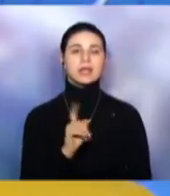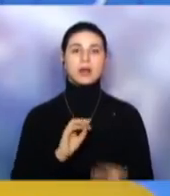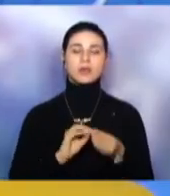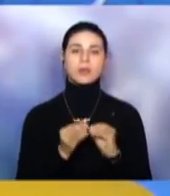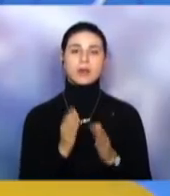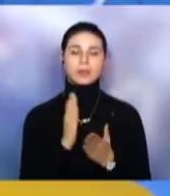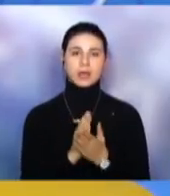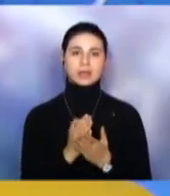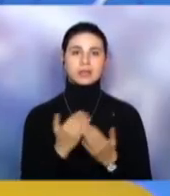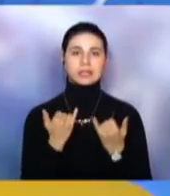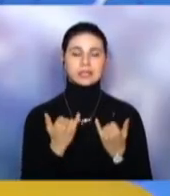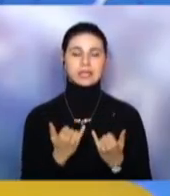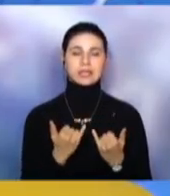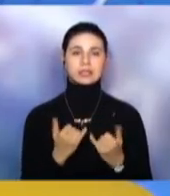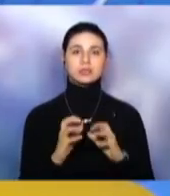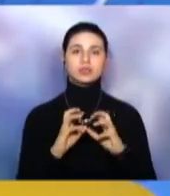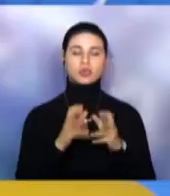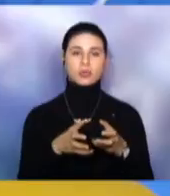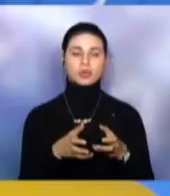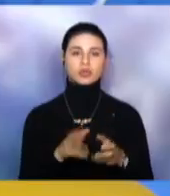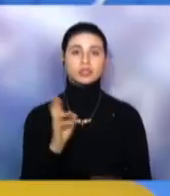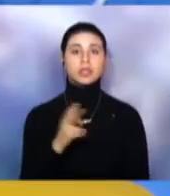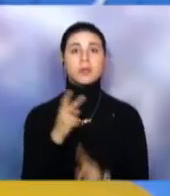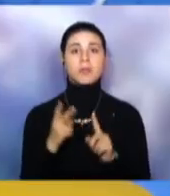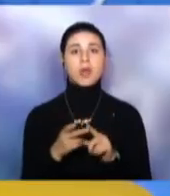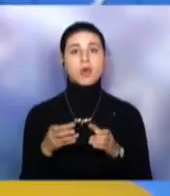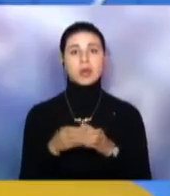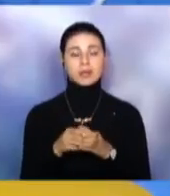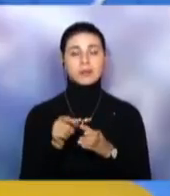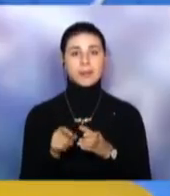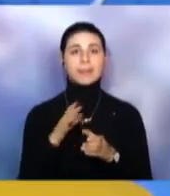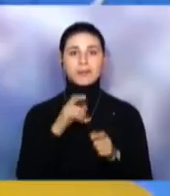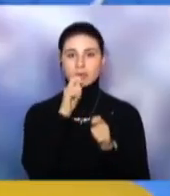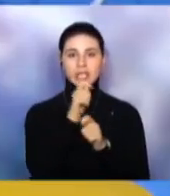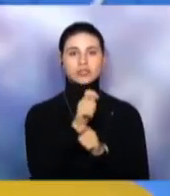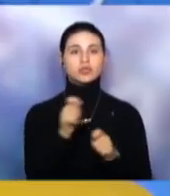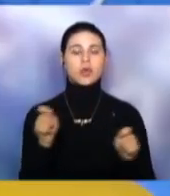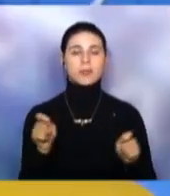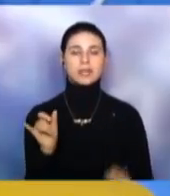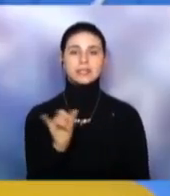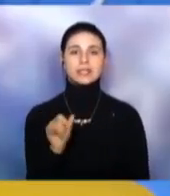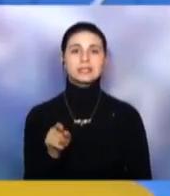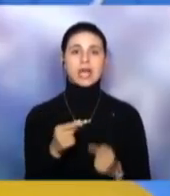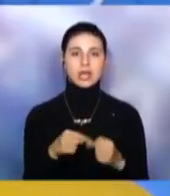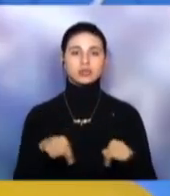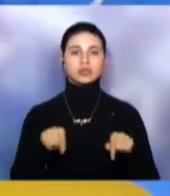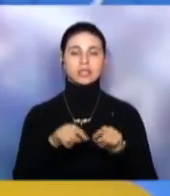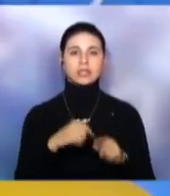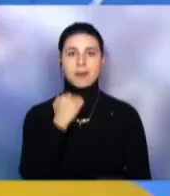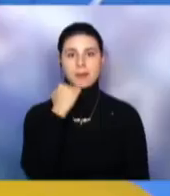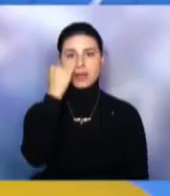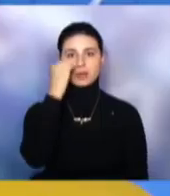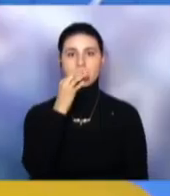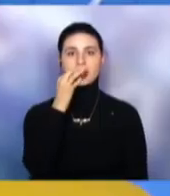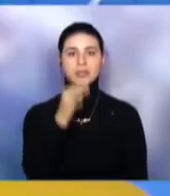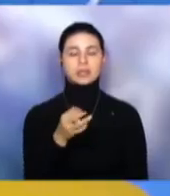გამოწვევები არსებობს დღეს მსოფლიოში და მეორე ნაწილი სწორედ დაჯილდოების ნაწილი, სადაც ასოციაციამ მადლობა